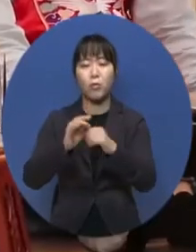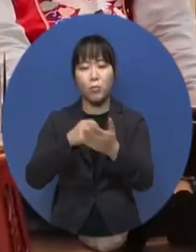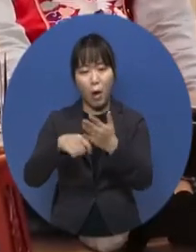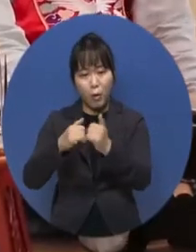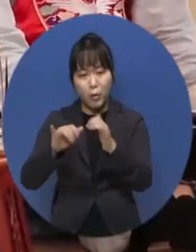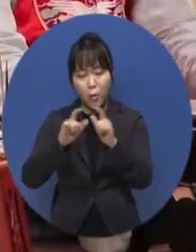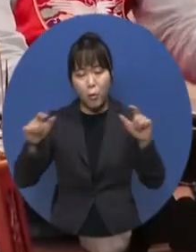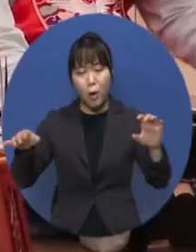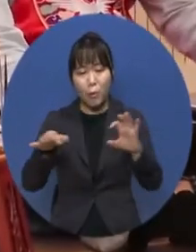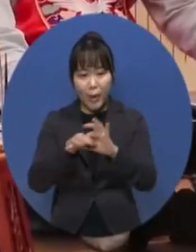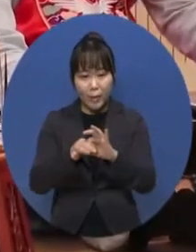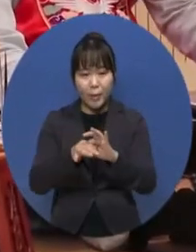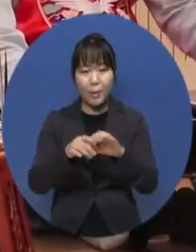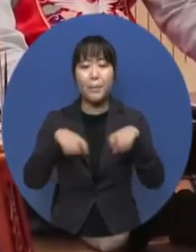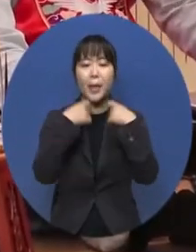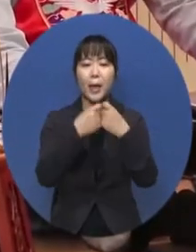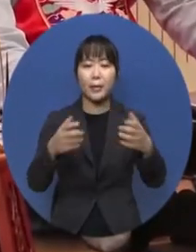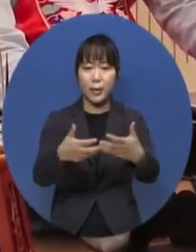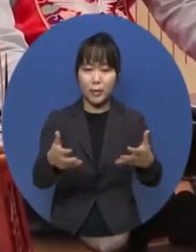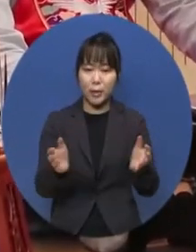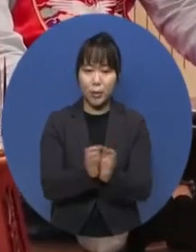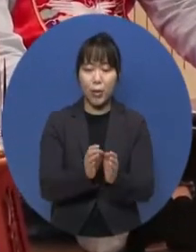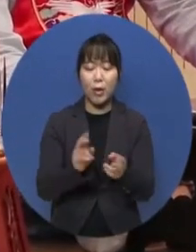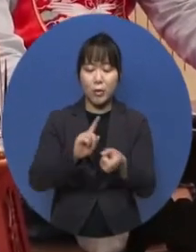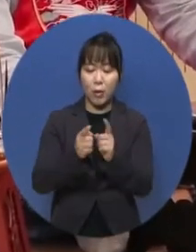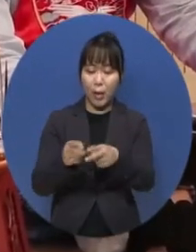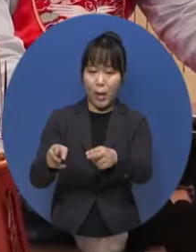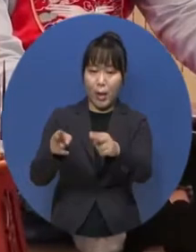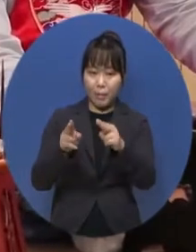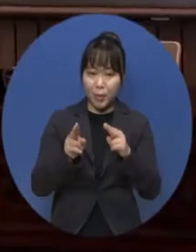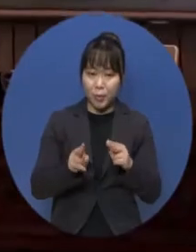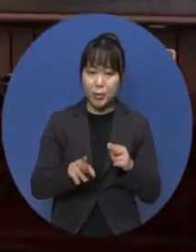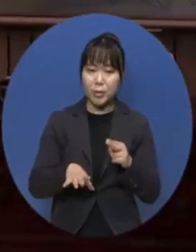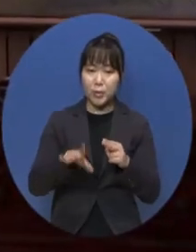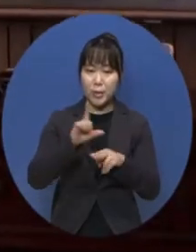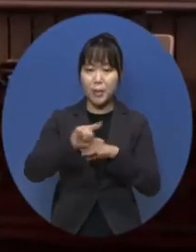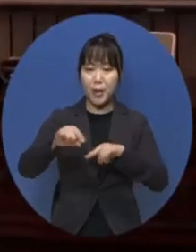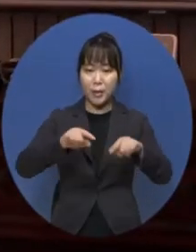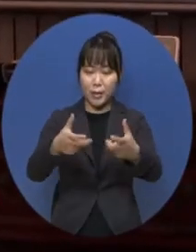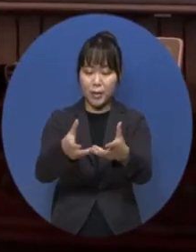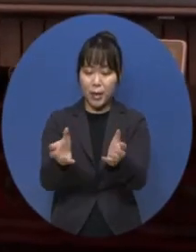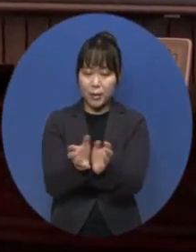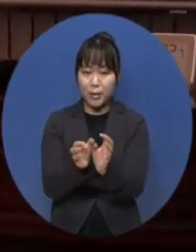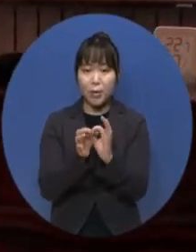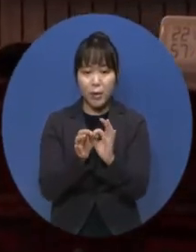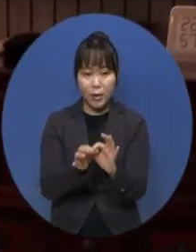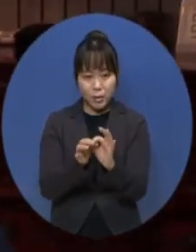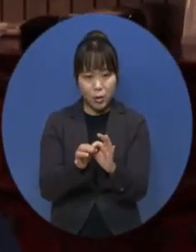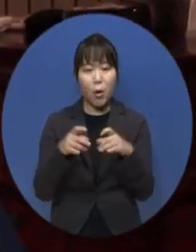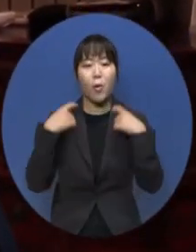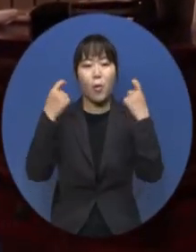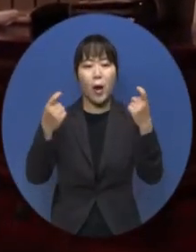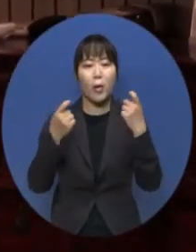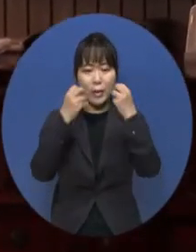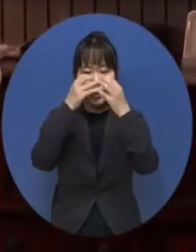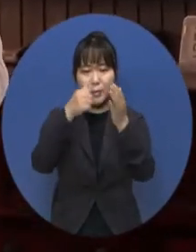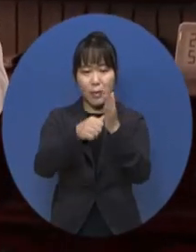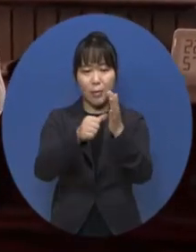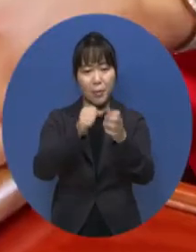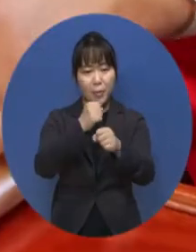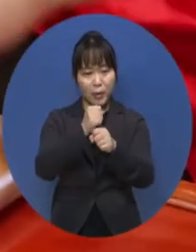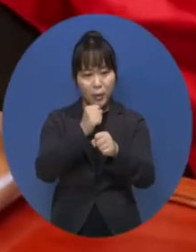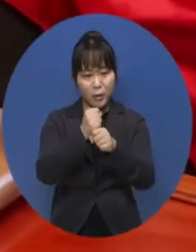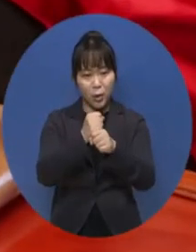업체로 구성된 민간단체로 MOU를 체결한 지방자치단체를 중심으로 관광 신상품을